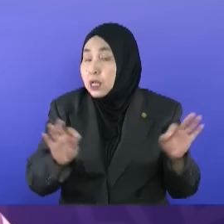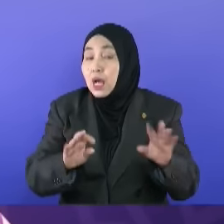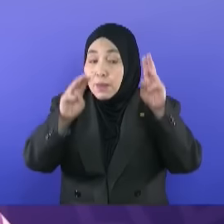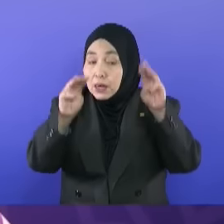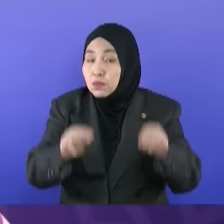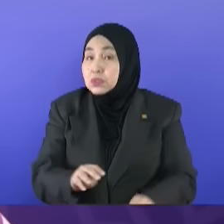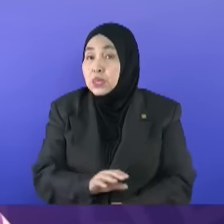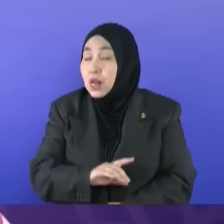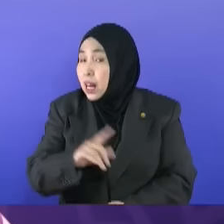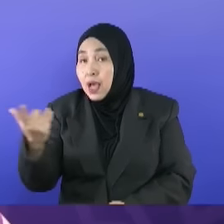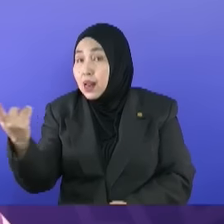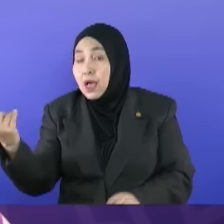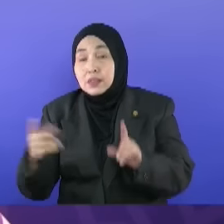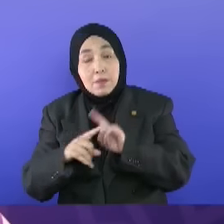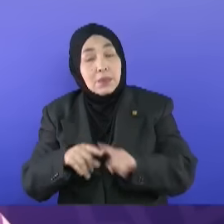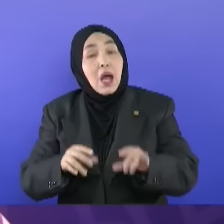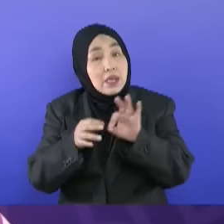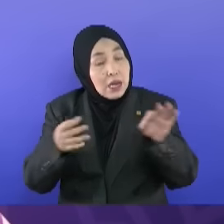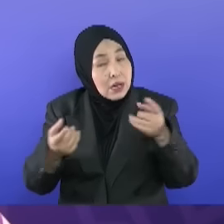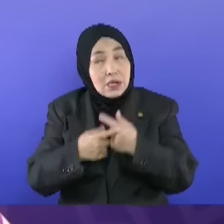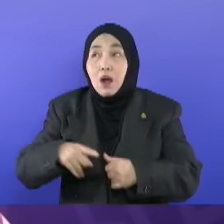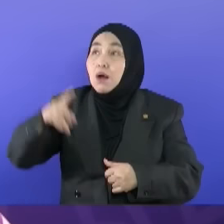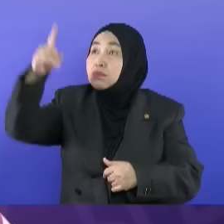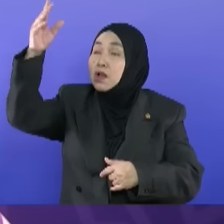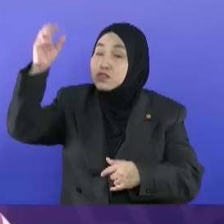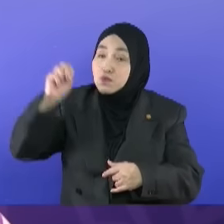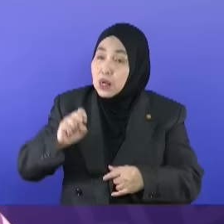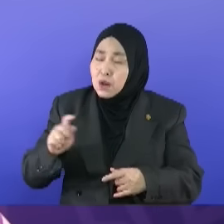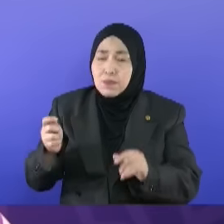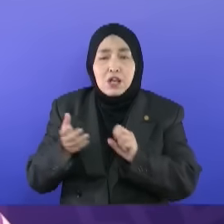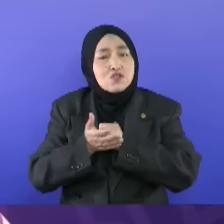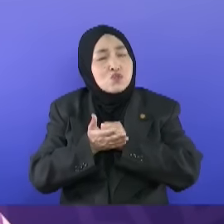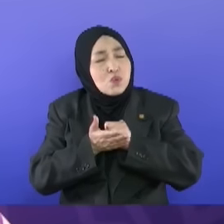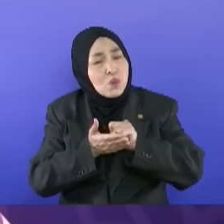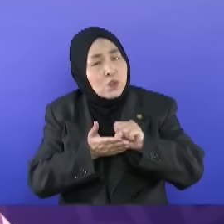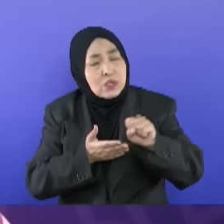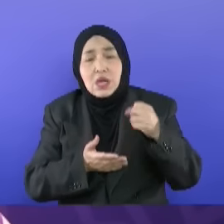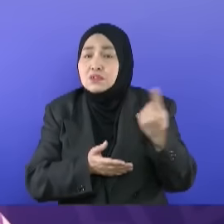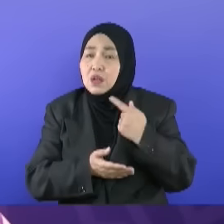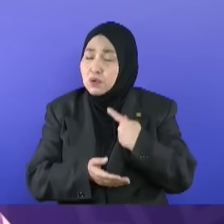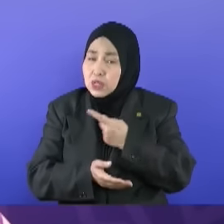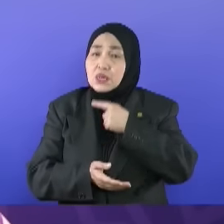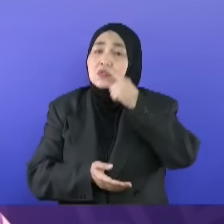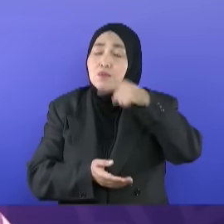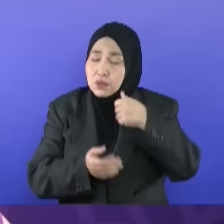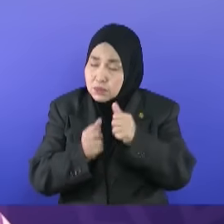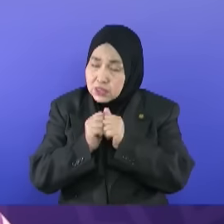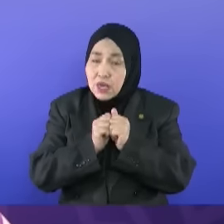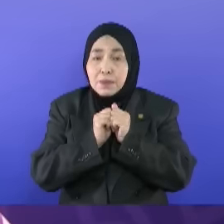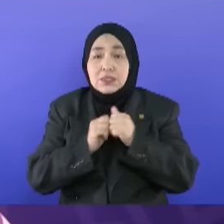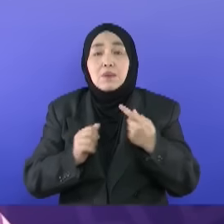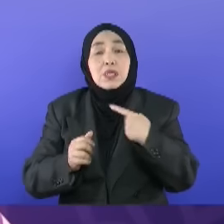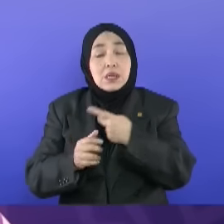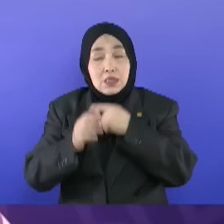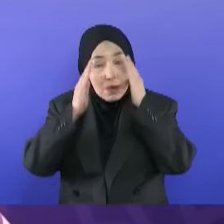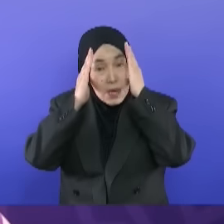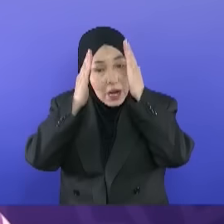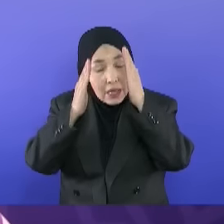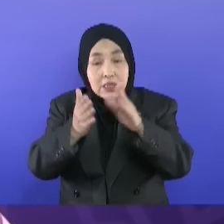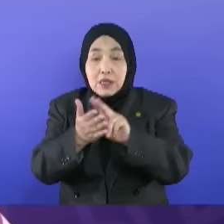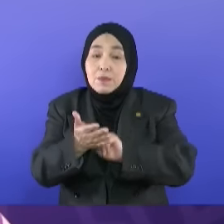ayat-ayat sain tapi ialah ayat-ayat Allah Subhanahuwataala yang suci yang selalu kita sebut itu. Maka marilah sama-sama kita menghayati